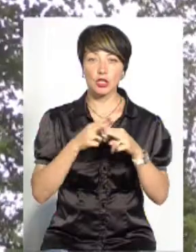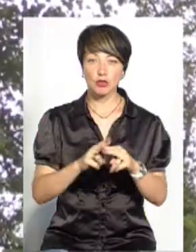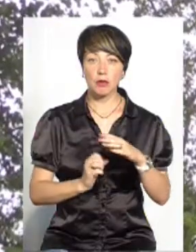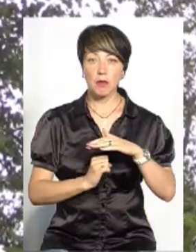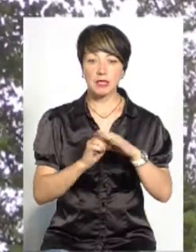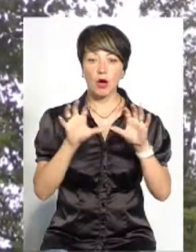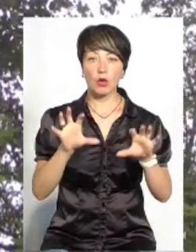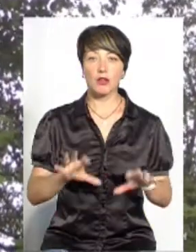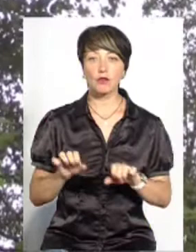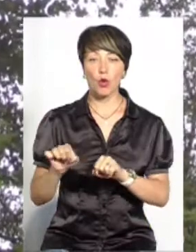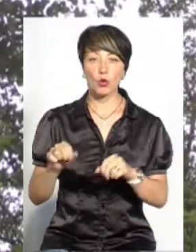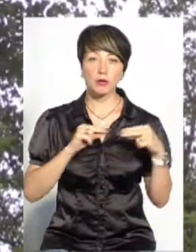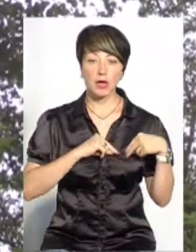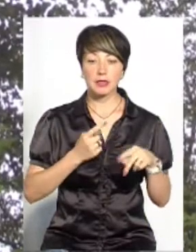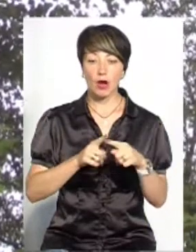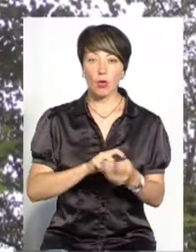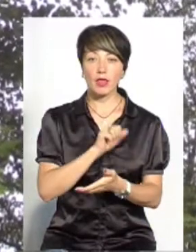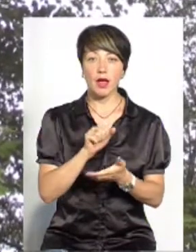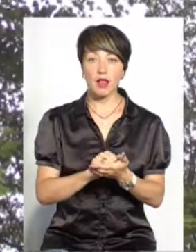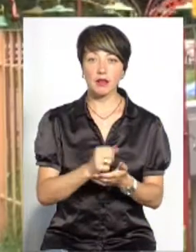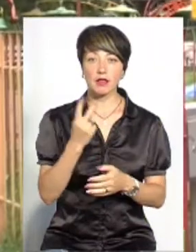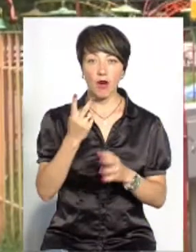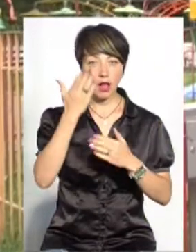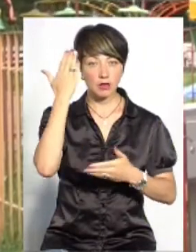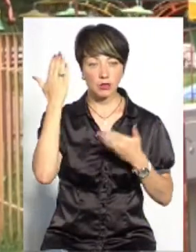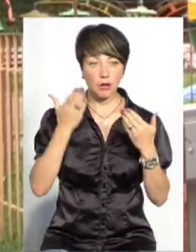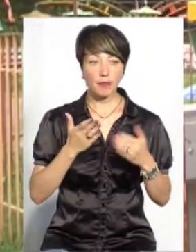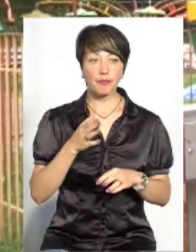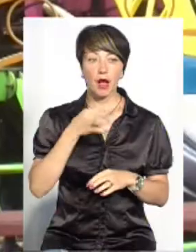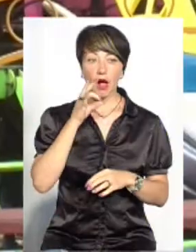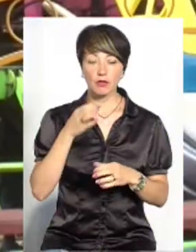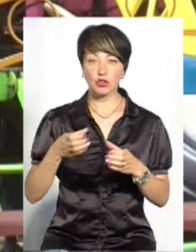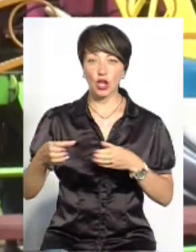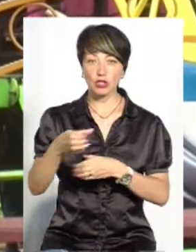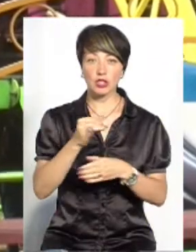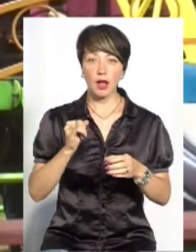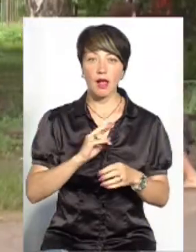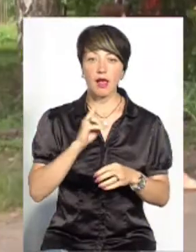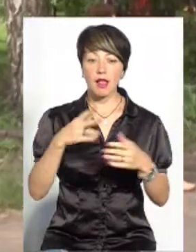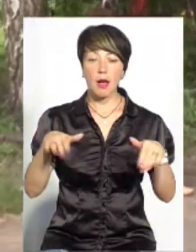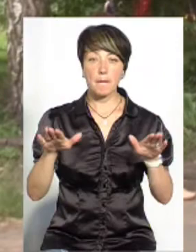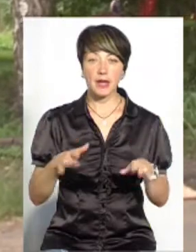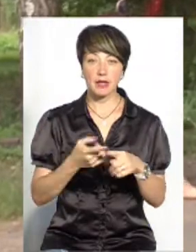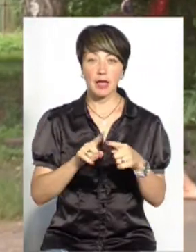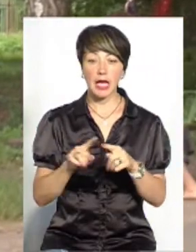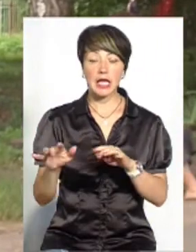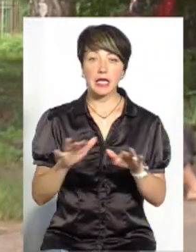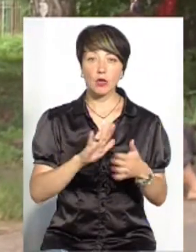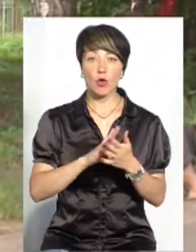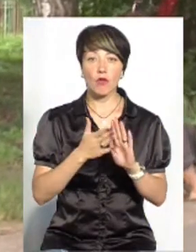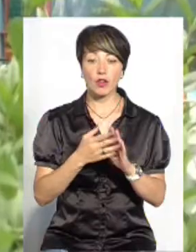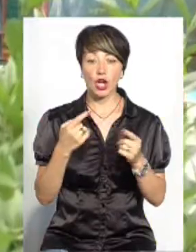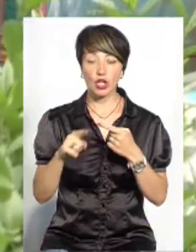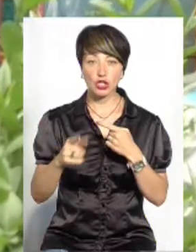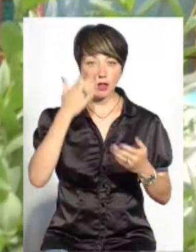праці. Таку декларацію в обласному центрі мають лише два атракціони – кавові чашечки та лебіді. Дія договорів на інші атракціони закінчилася минулого року,